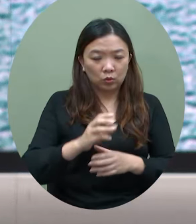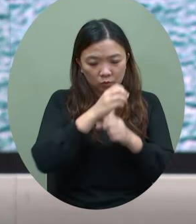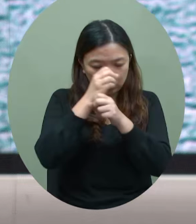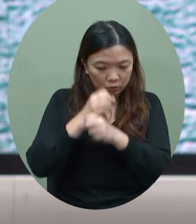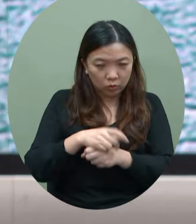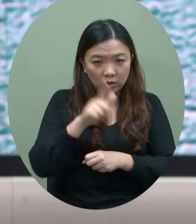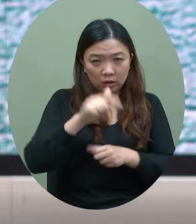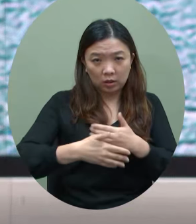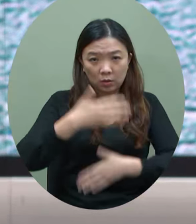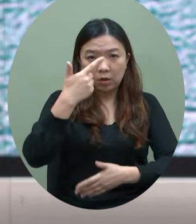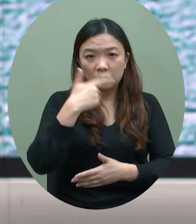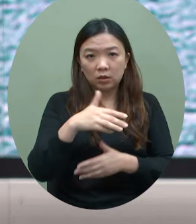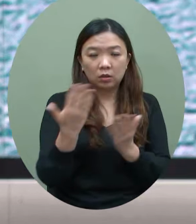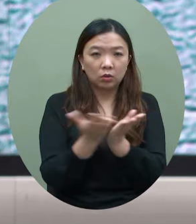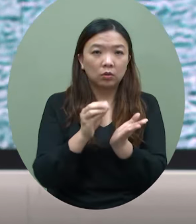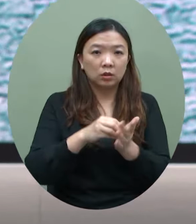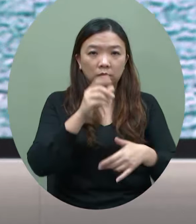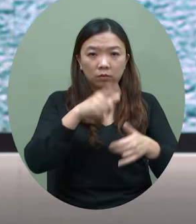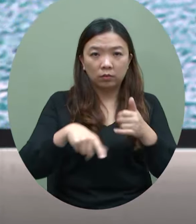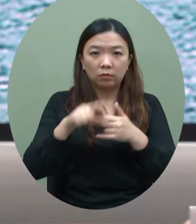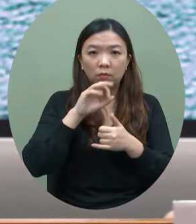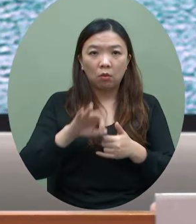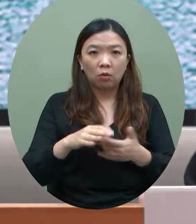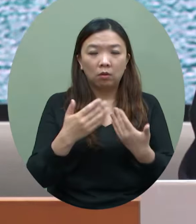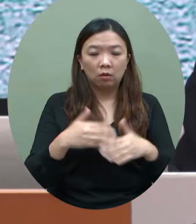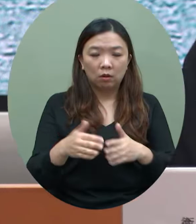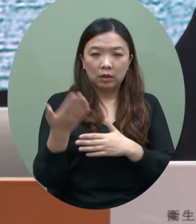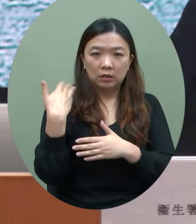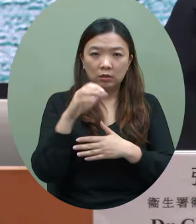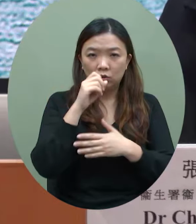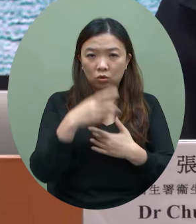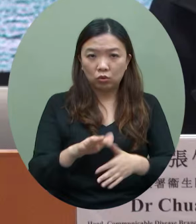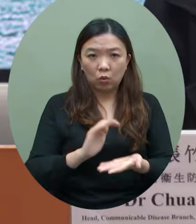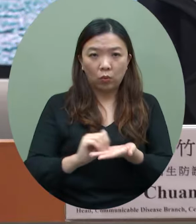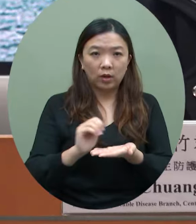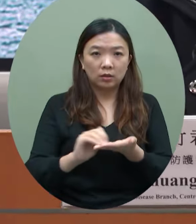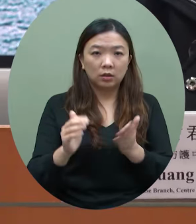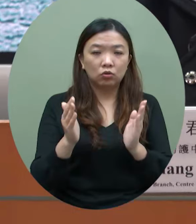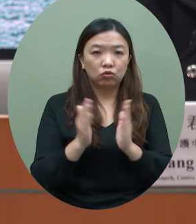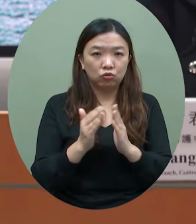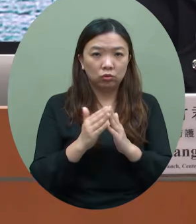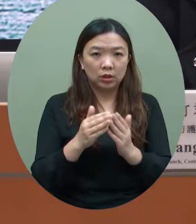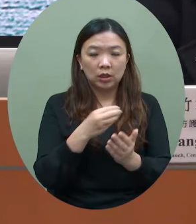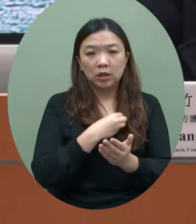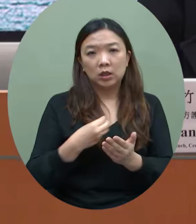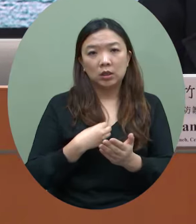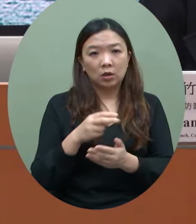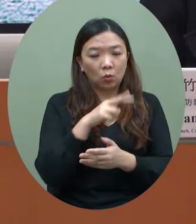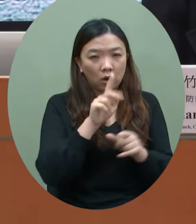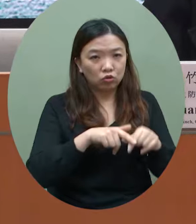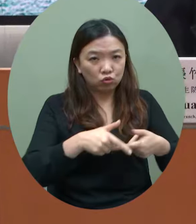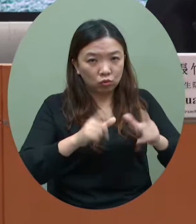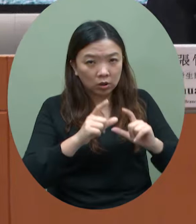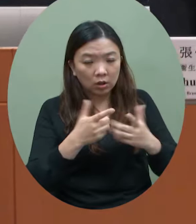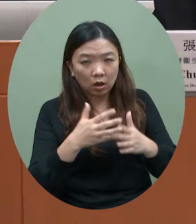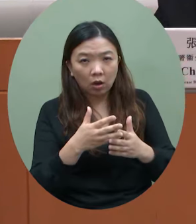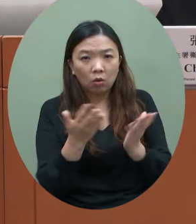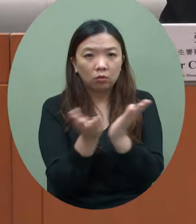案？另外就是之前就提過說有個衛生署的醫生找中醫之後確診，但我哋睇翻新聞稿，就係